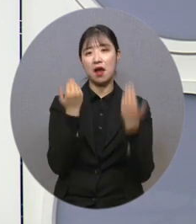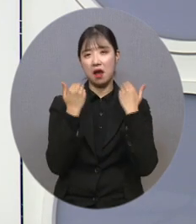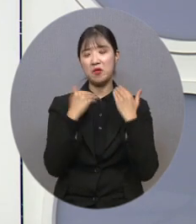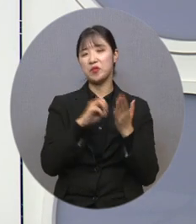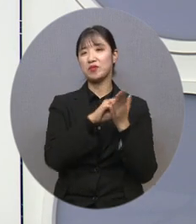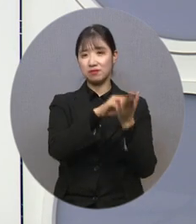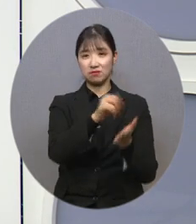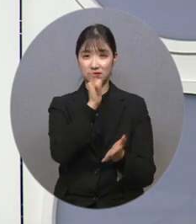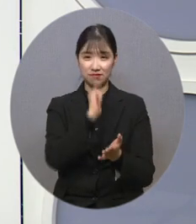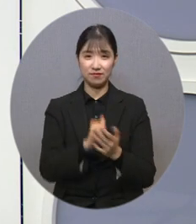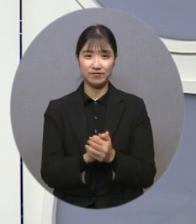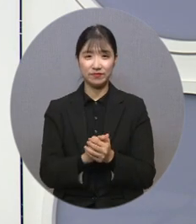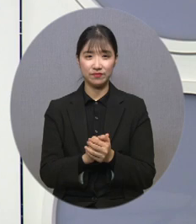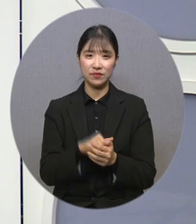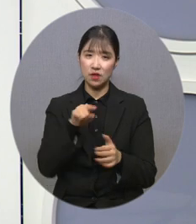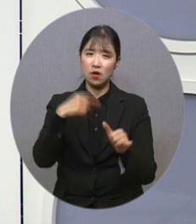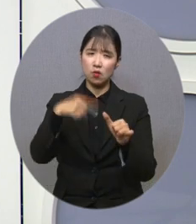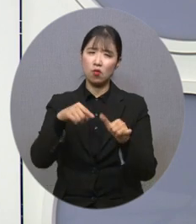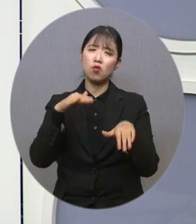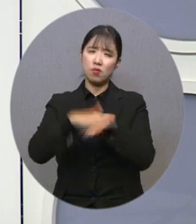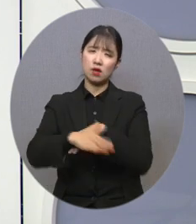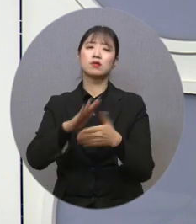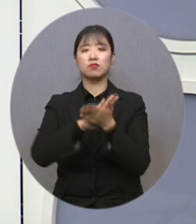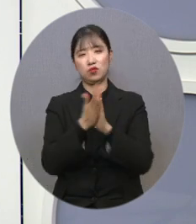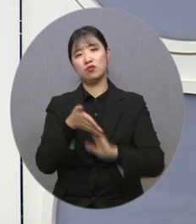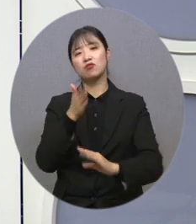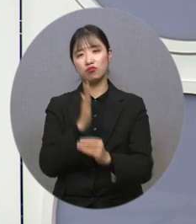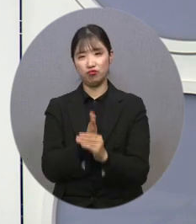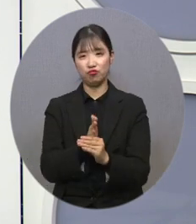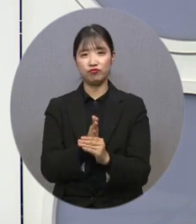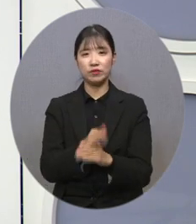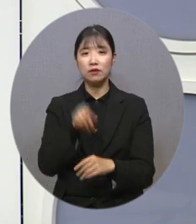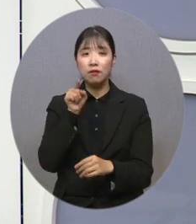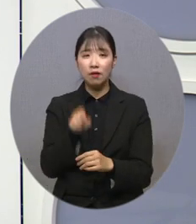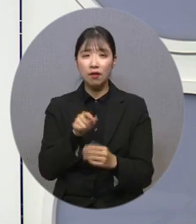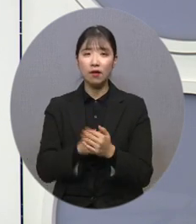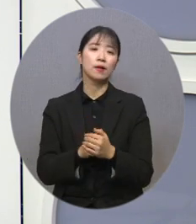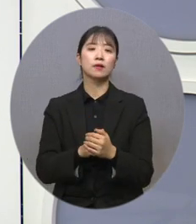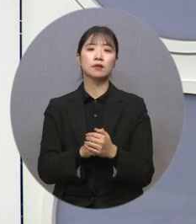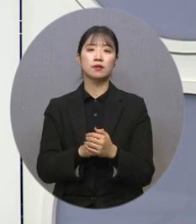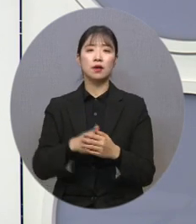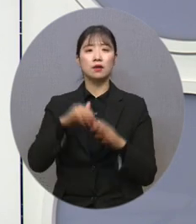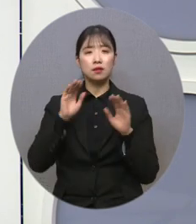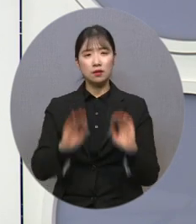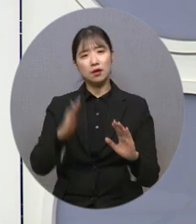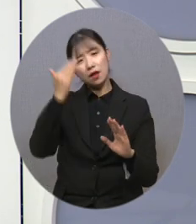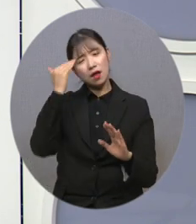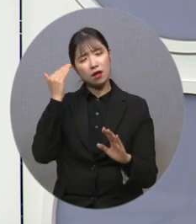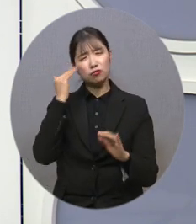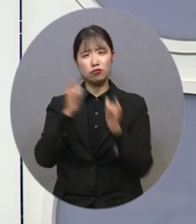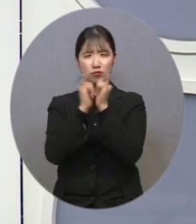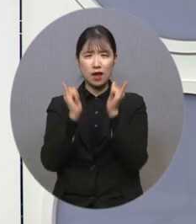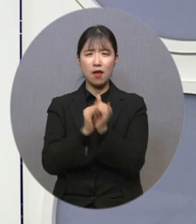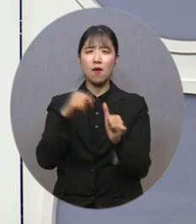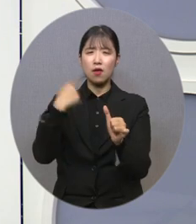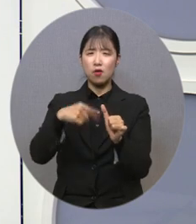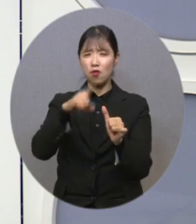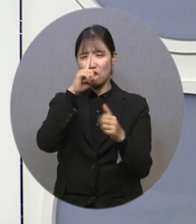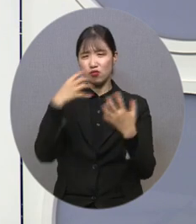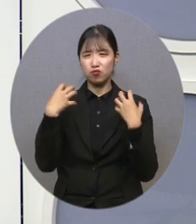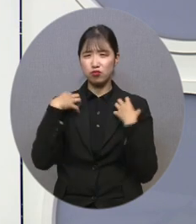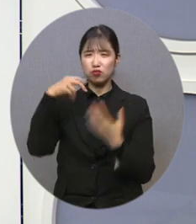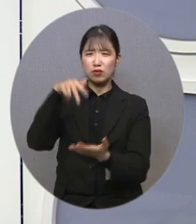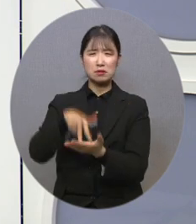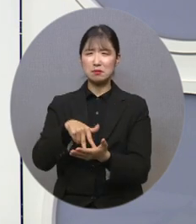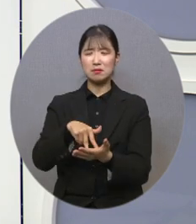간다든지 이런 교육 방식이 변하고 있는데 이거는 굉장히 지금 한국 사회에 경직된 그